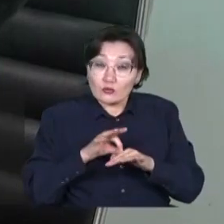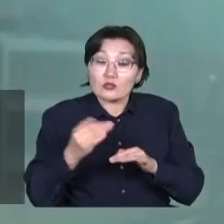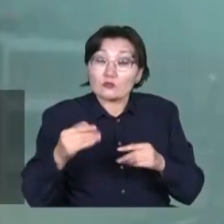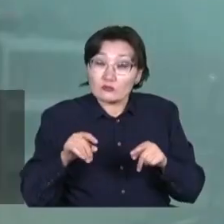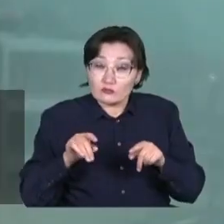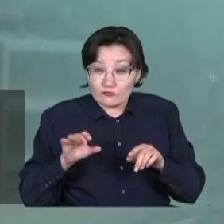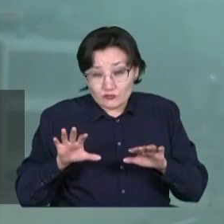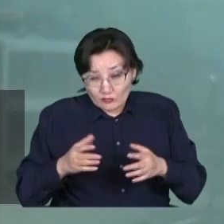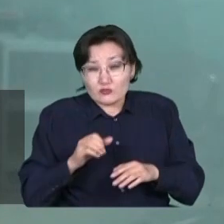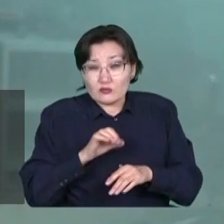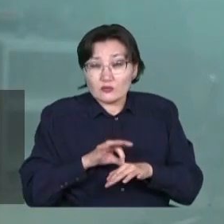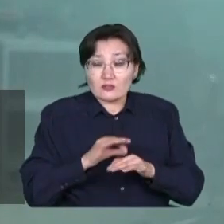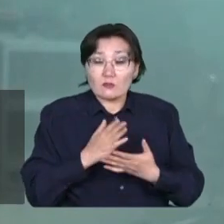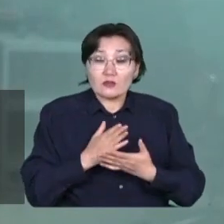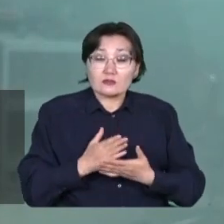өтпепті.